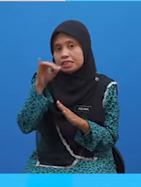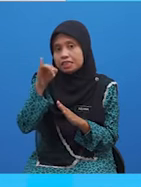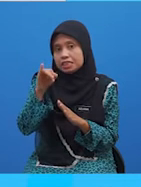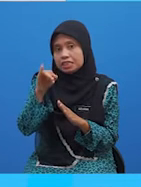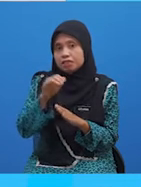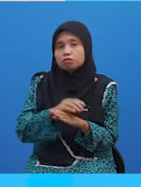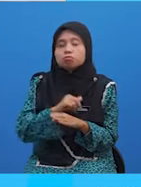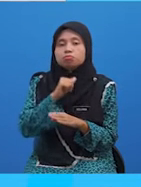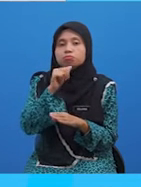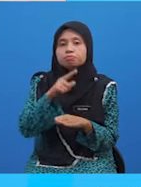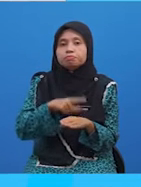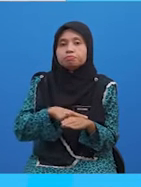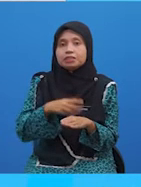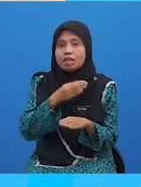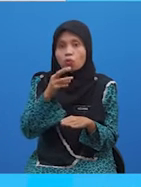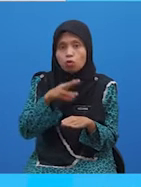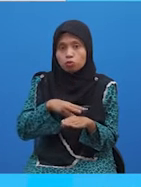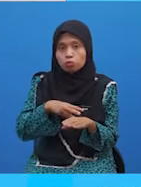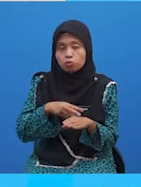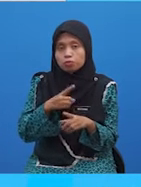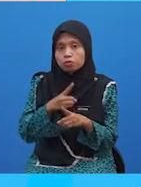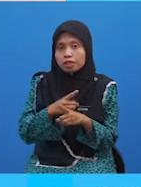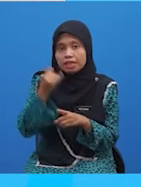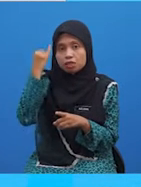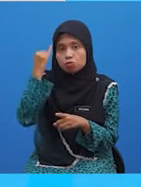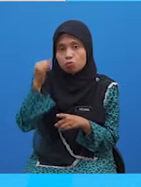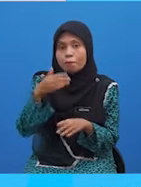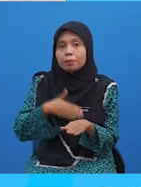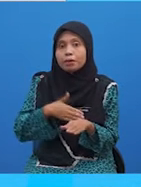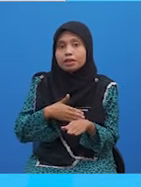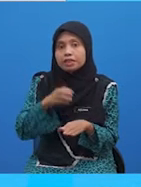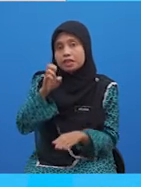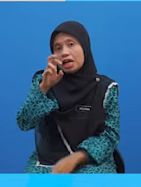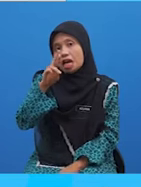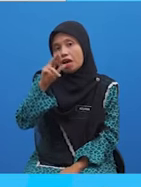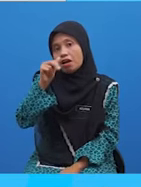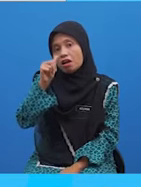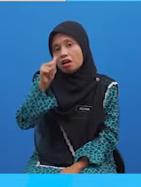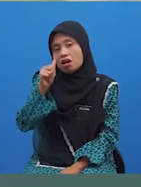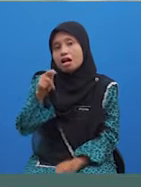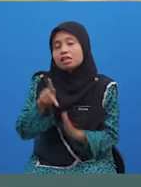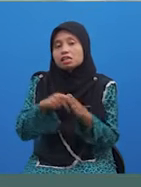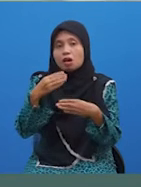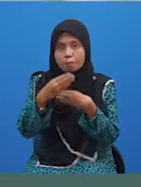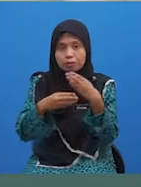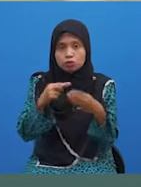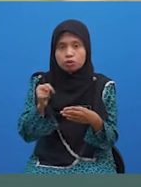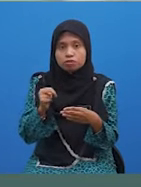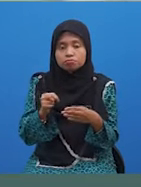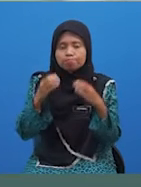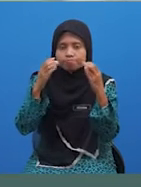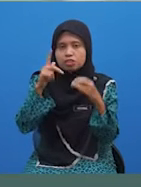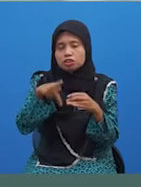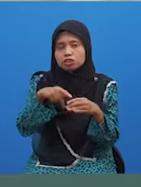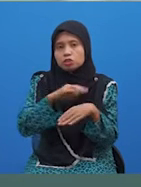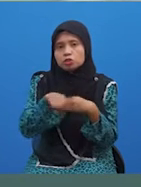masa dan waktu. Pembetulan, ilmu pada era kemajuan. Baiklah, cikgu